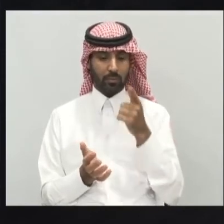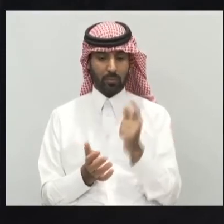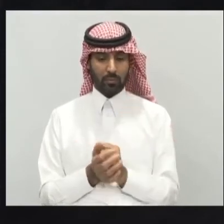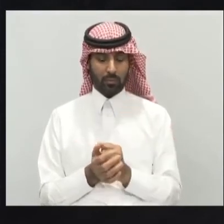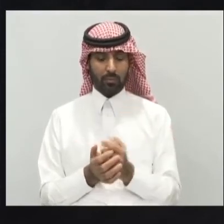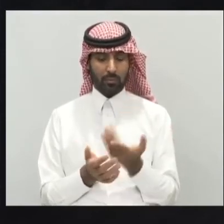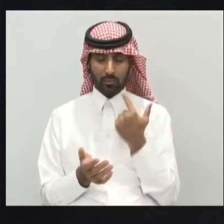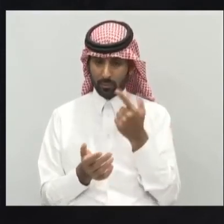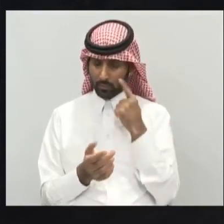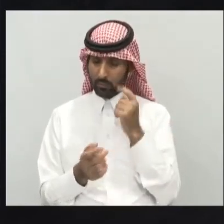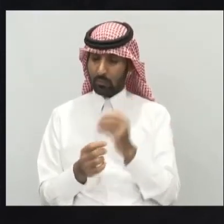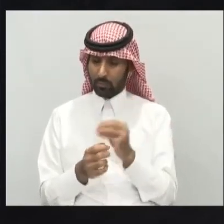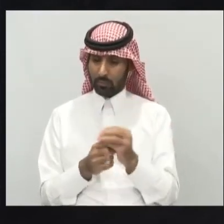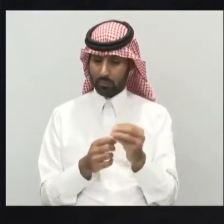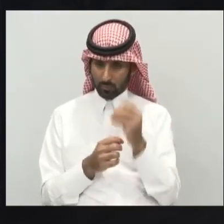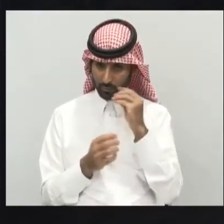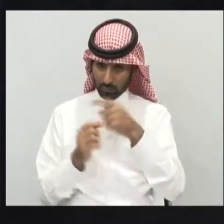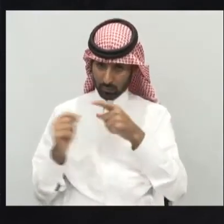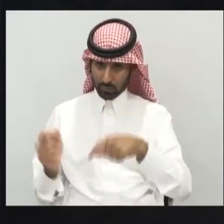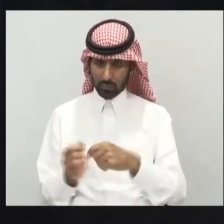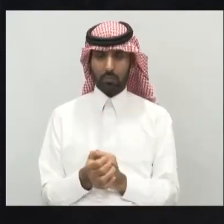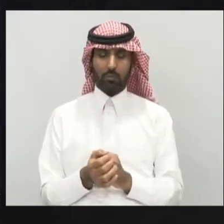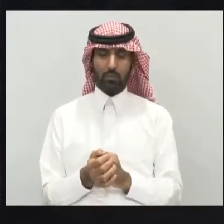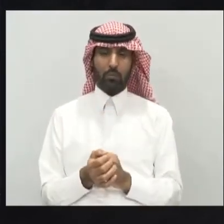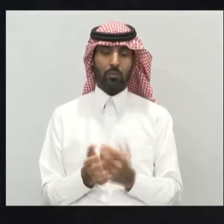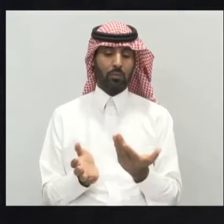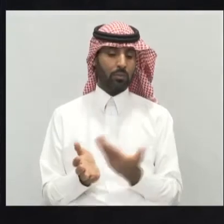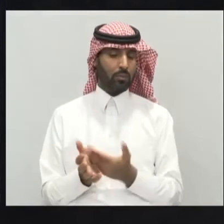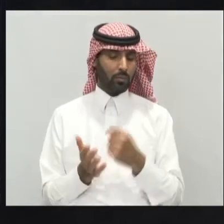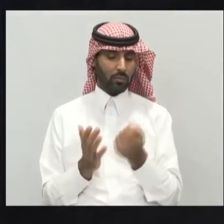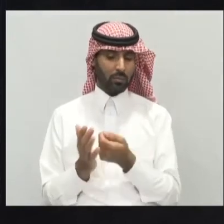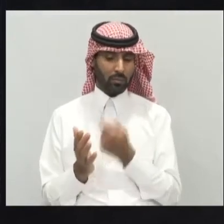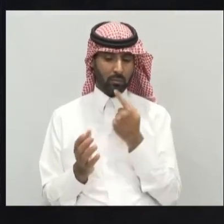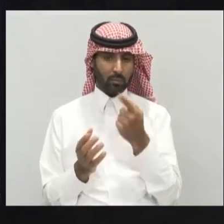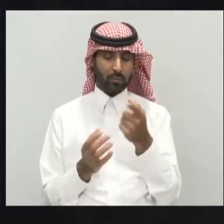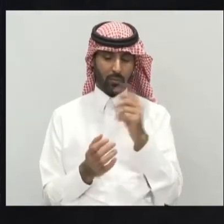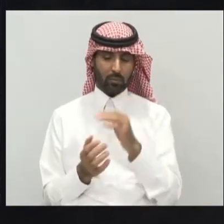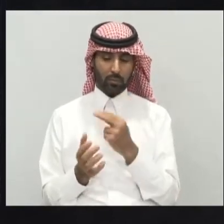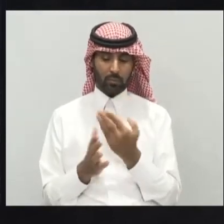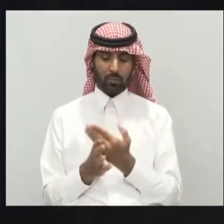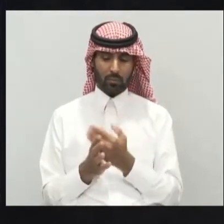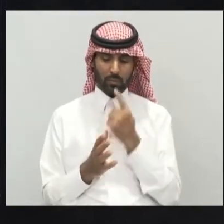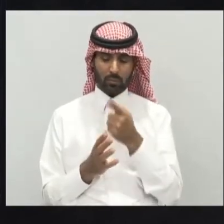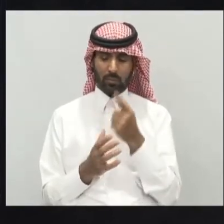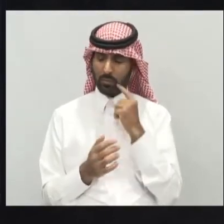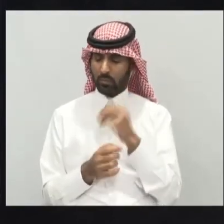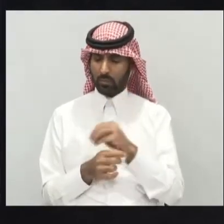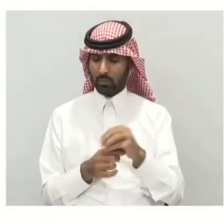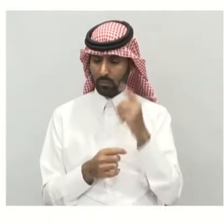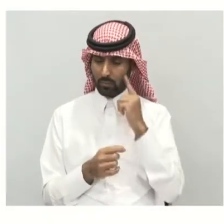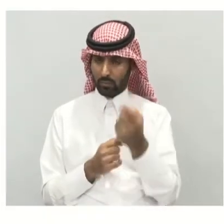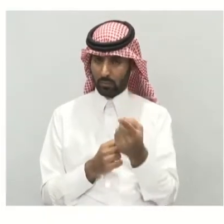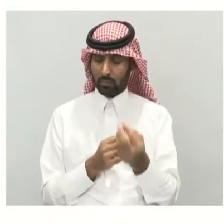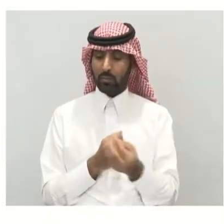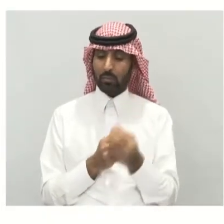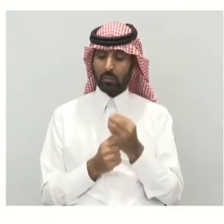some information. They give us information, صح? So we write for many reasons. We guess maybe it's for information, maybe